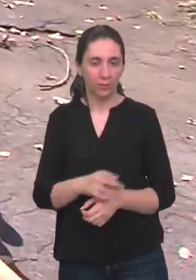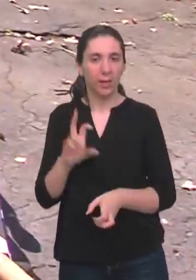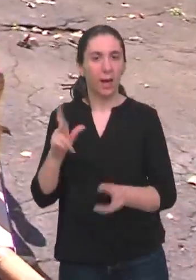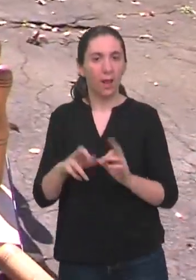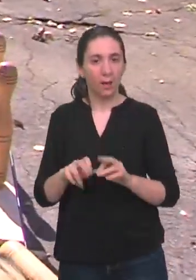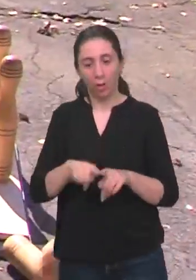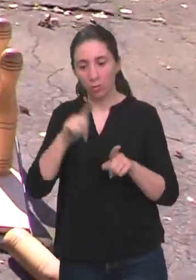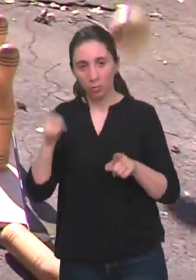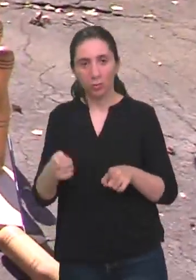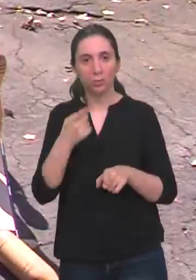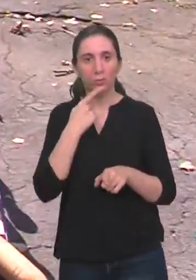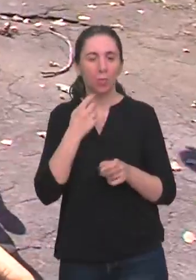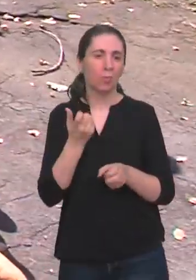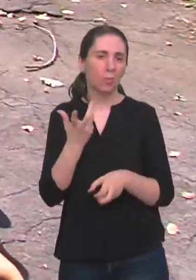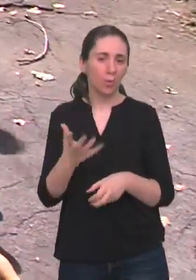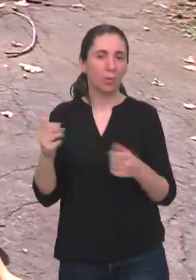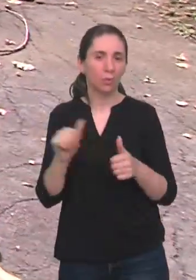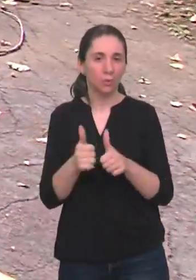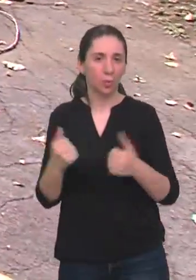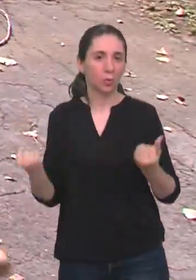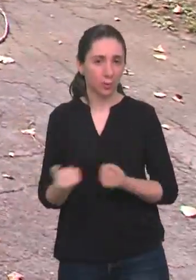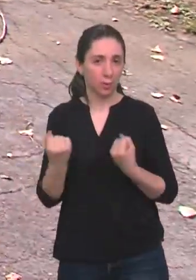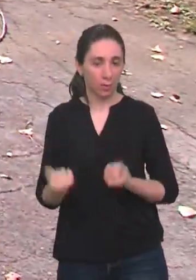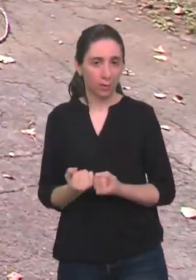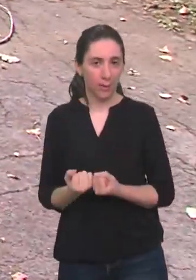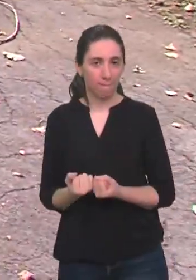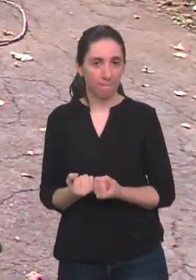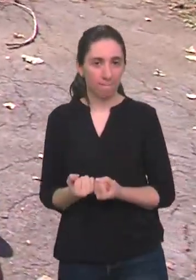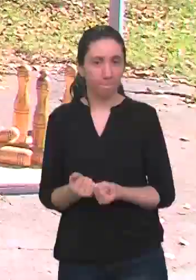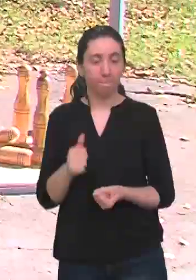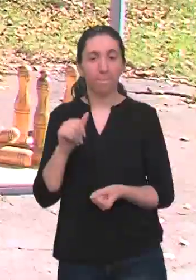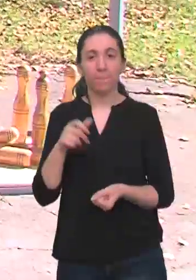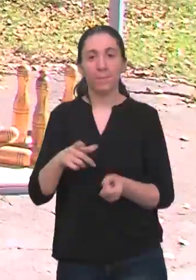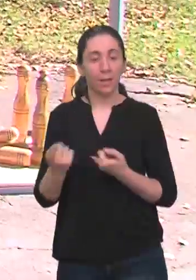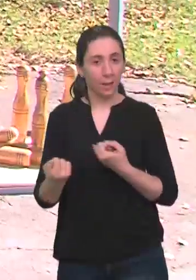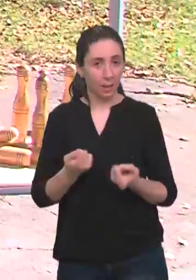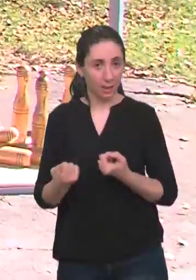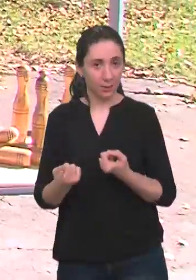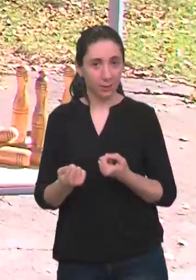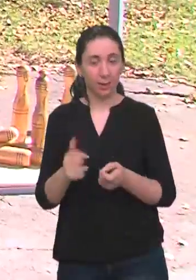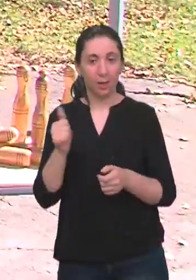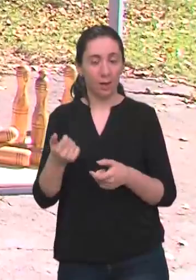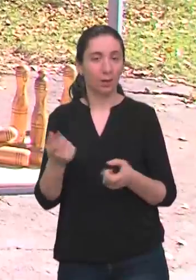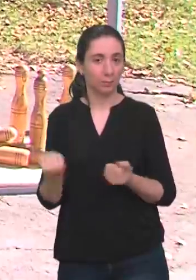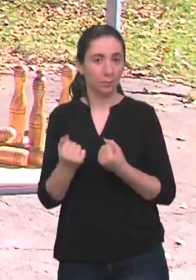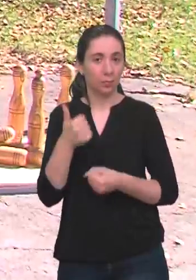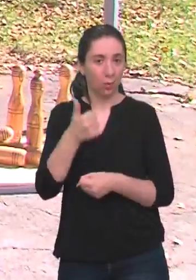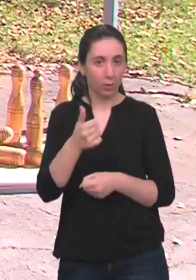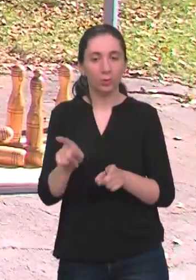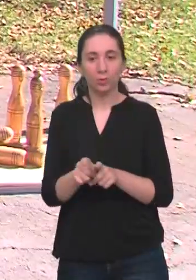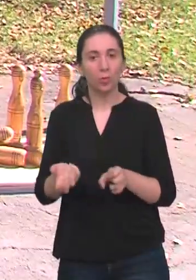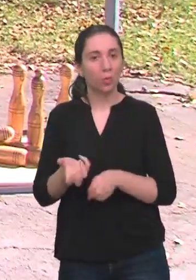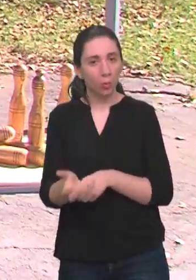se do sada okušala u brojnim sportskim aktivnostima, no iako joj je klizanje aktivnost broj 1 i kuglanje je